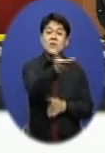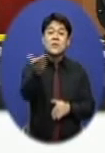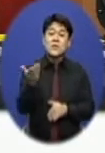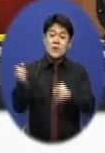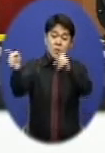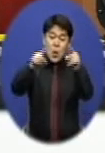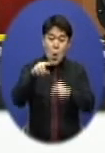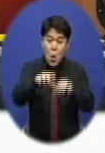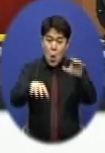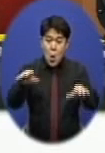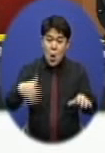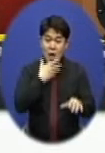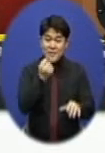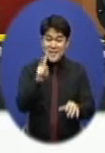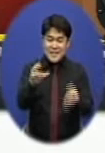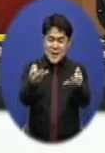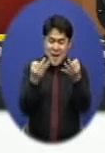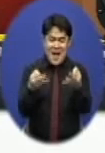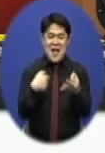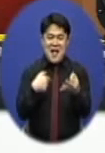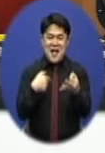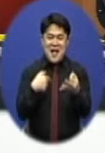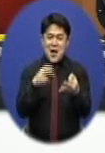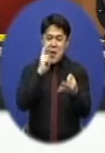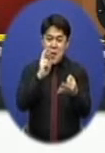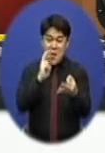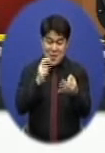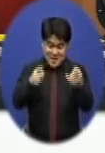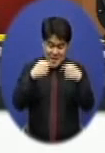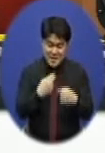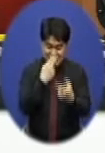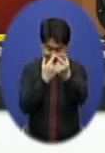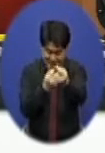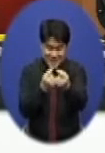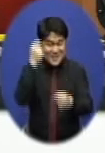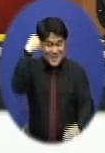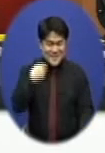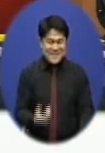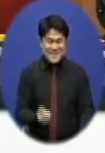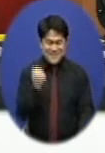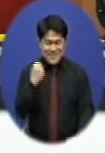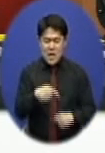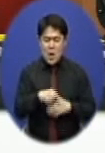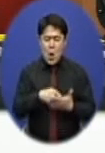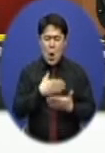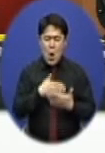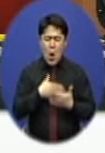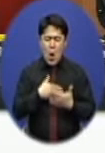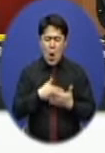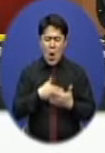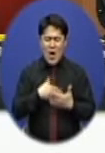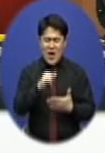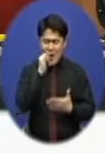전국에서 이렇게 복지TV를 고정을 하시고 저희와 함께 호흡을 하신다는 그런 의미로 마음이 네. 설레입니다. 이야, 우리 또